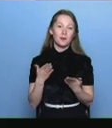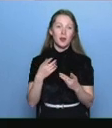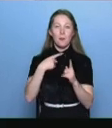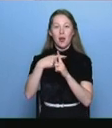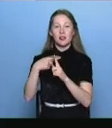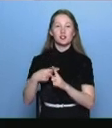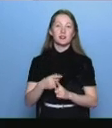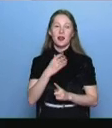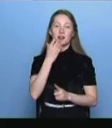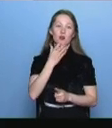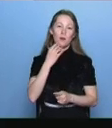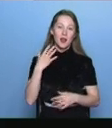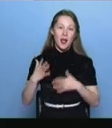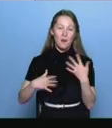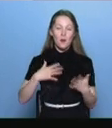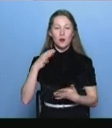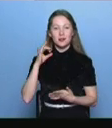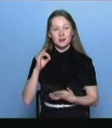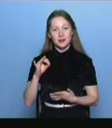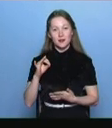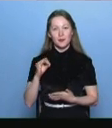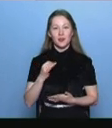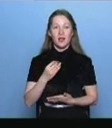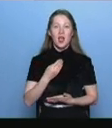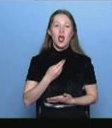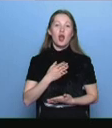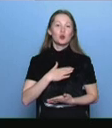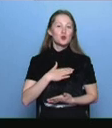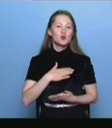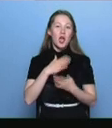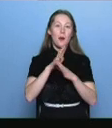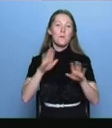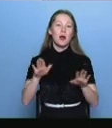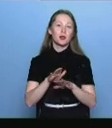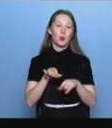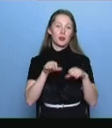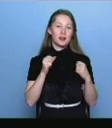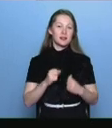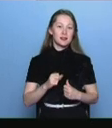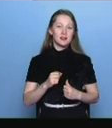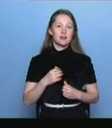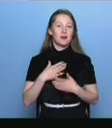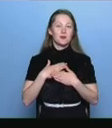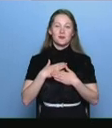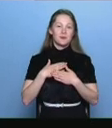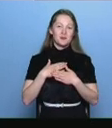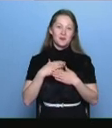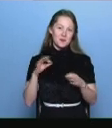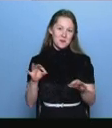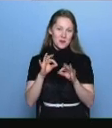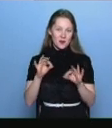теплые эмоции, и душа поет, и сердце подхватывает мелодию, которая звучит